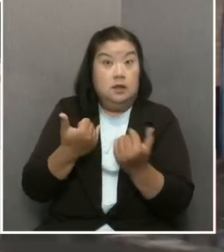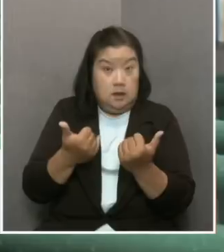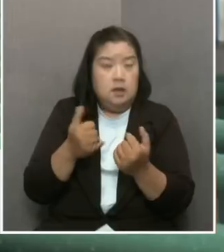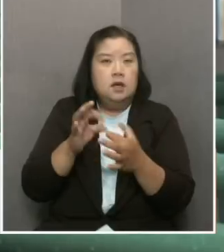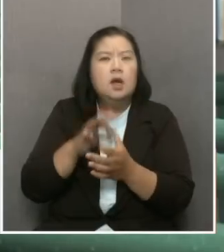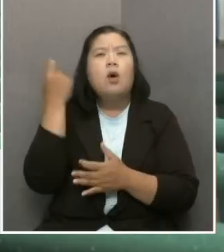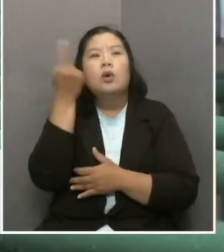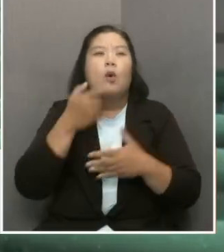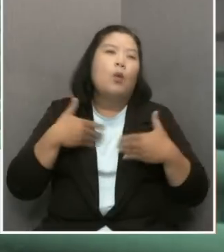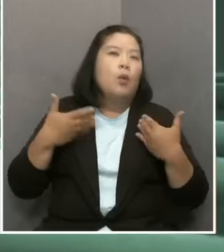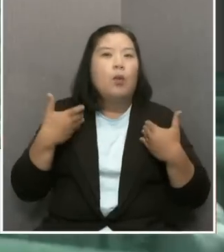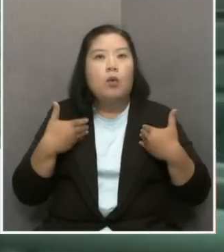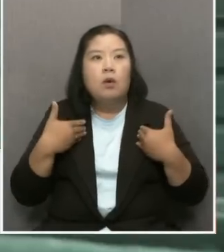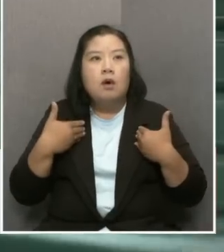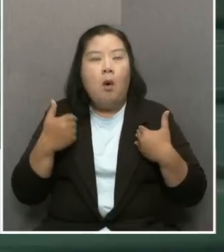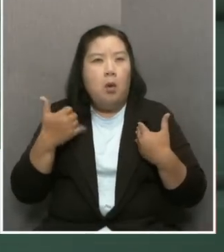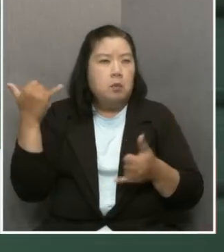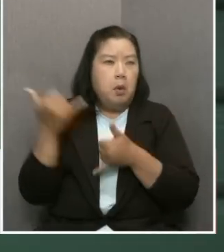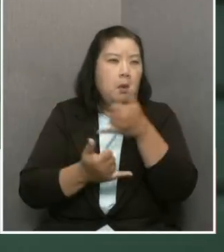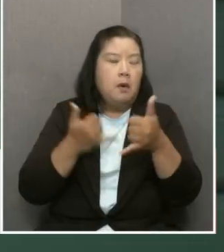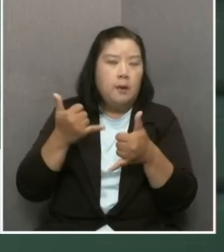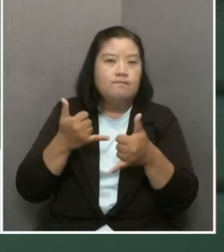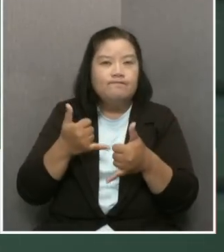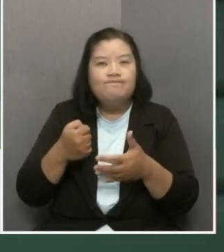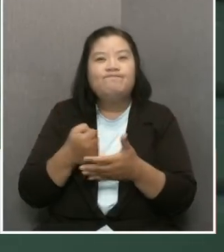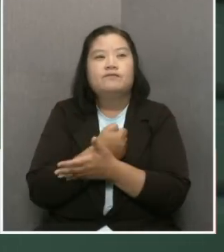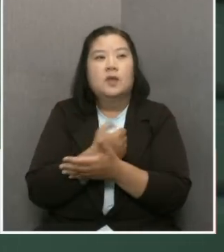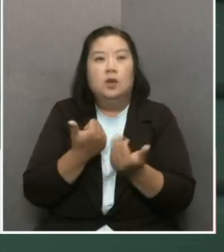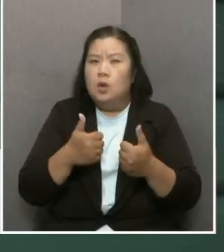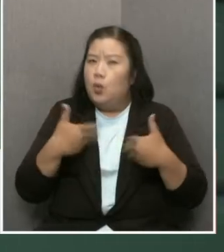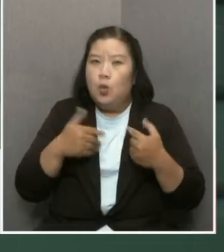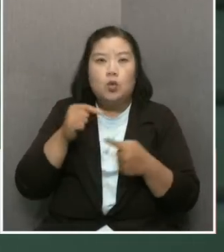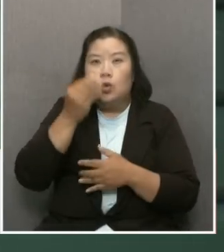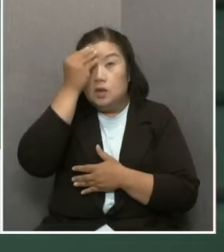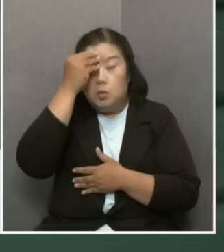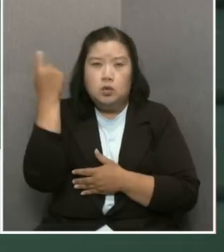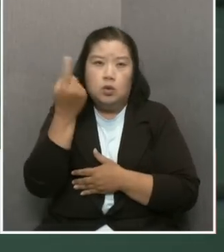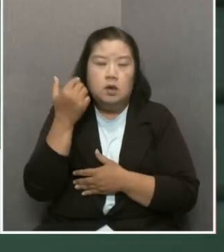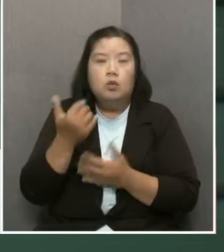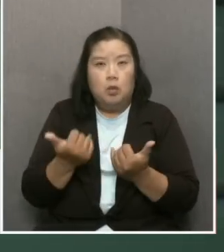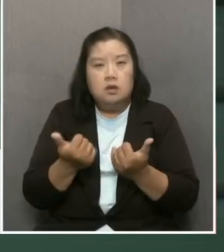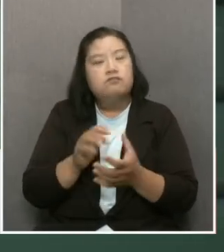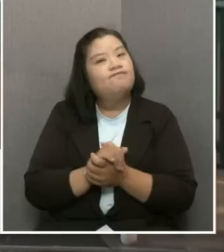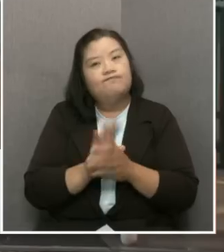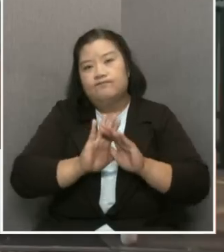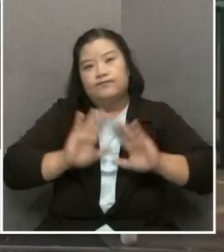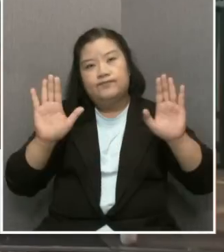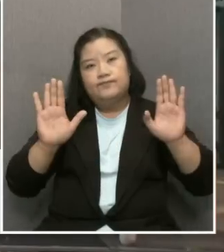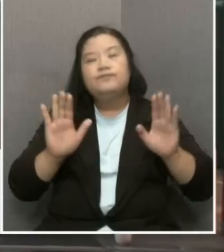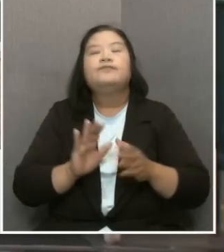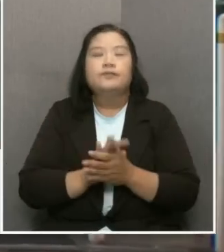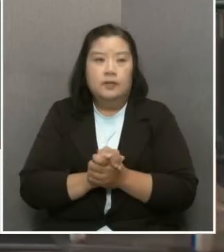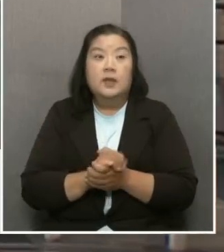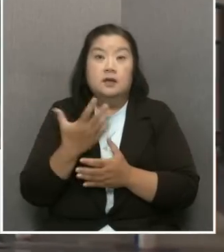ที่ญี่ปุ่นกำลังอยู่ในจุดสูงสุดพอดีนะครับคือการท่องเที่ยวกำลังคึกคักเลยนะปรากฏว่าทุกอย่างต้องชะงักงานเพราะฝนแบบนี้แหละครับเมื่อว